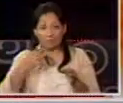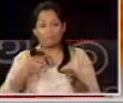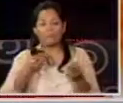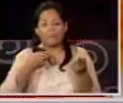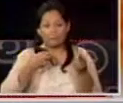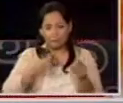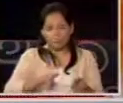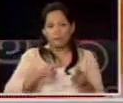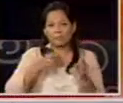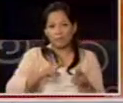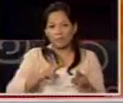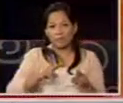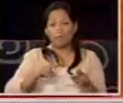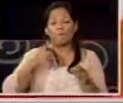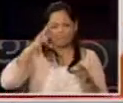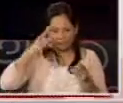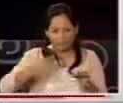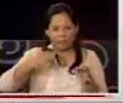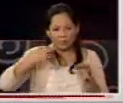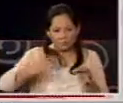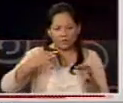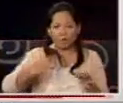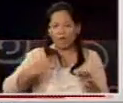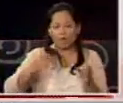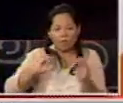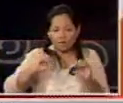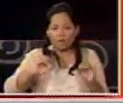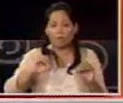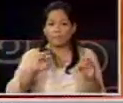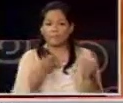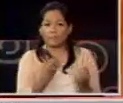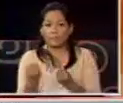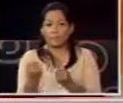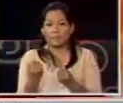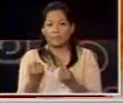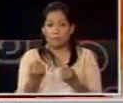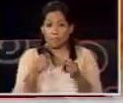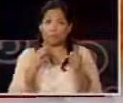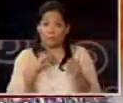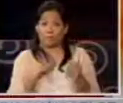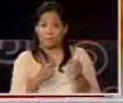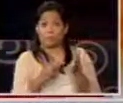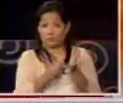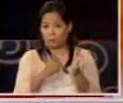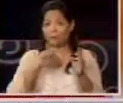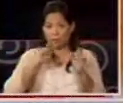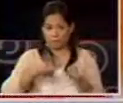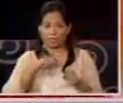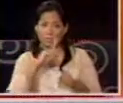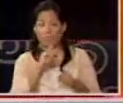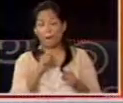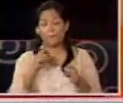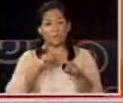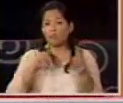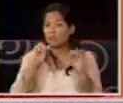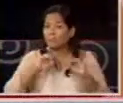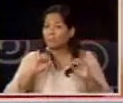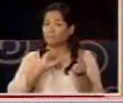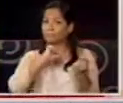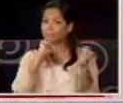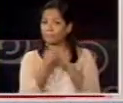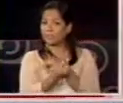desisyon, conviction. Wala po siya magagawa. Although, sige, pwede mo siyang presentahan, tanungan, pero wala na pong mababago